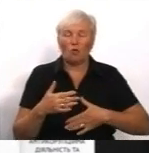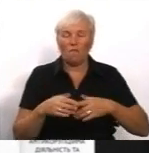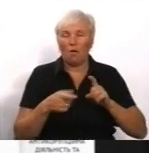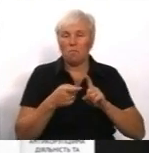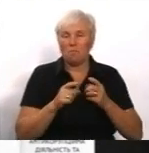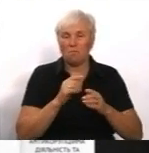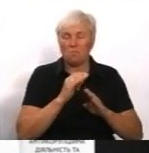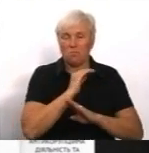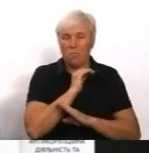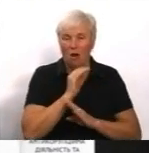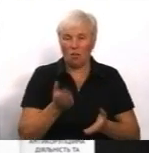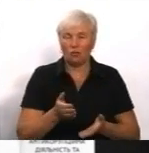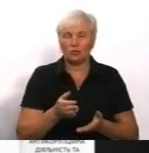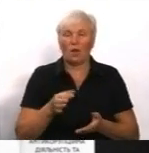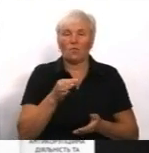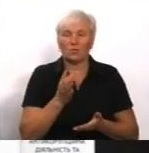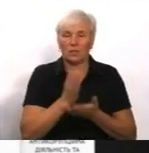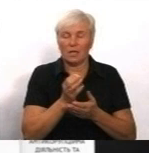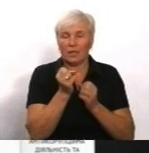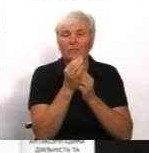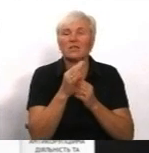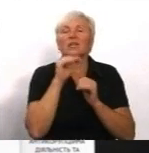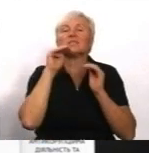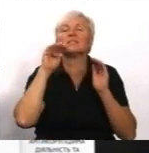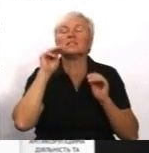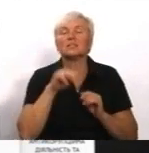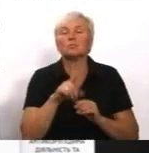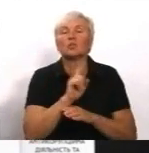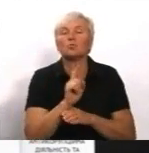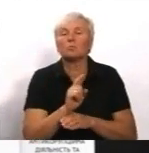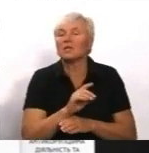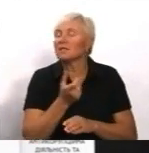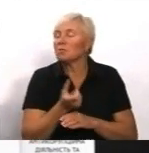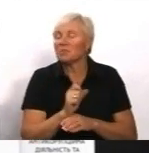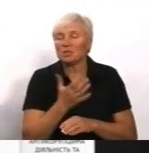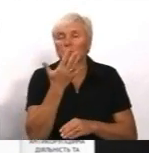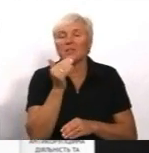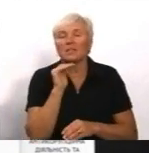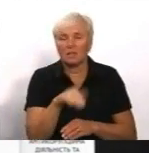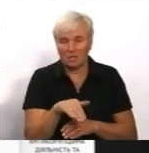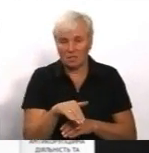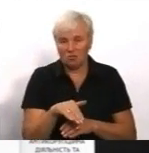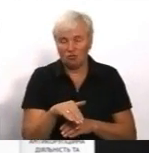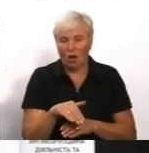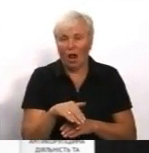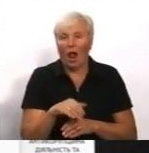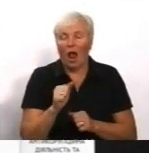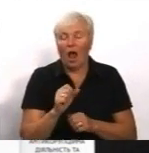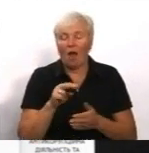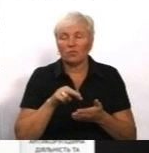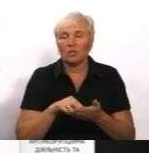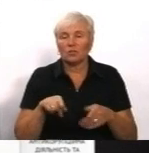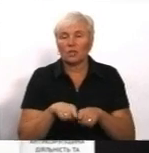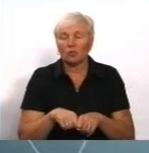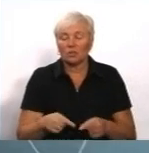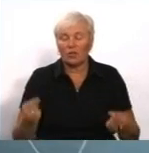озері становить 19 тисяч, при нормі не більше 5 тисяч в кубічний дециметр. Встановлена також